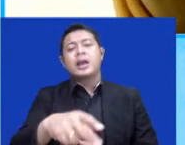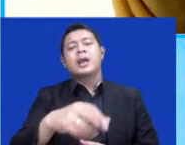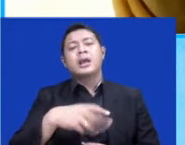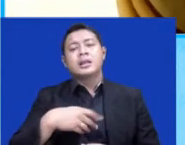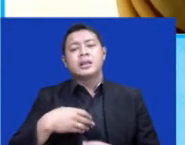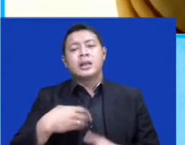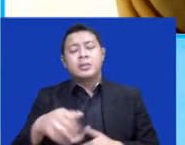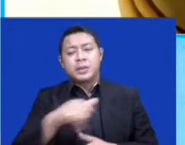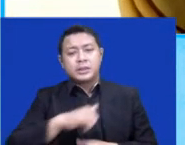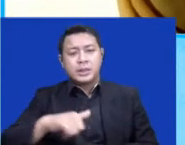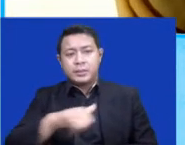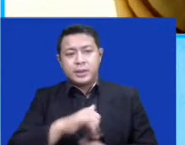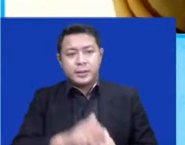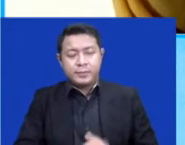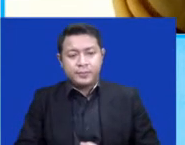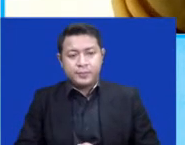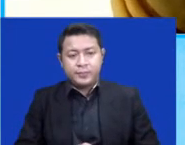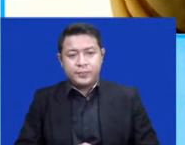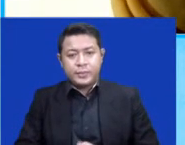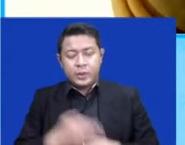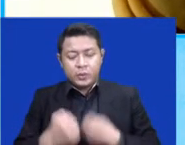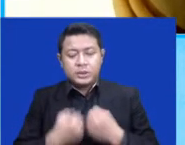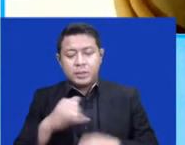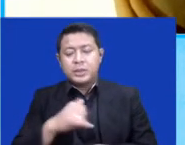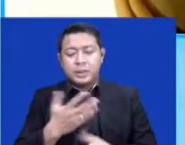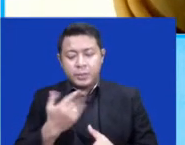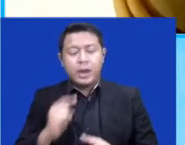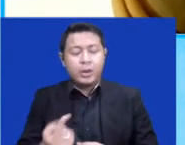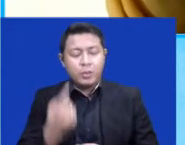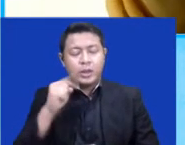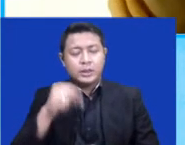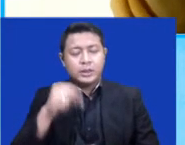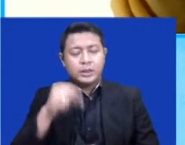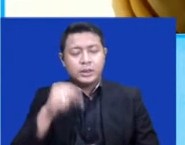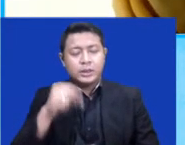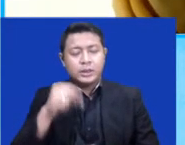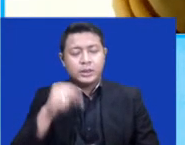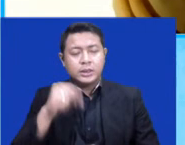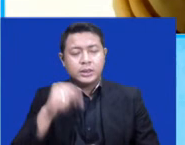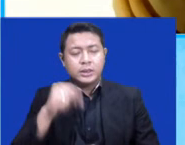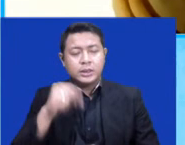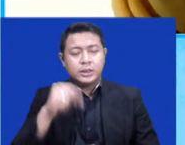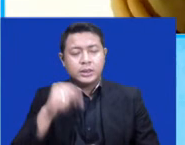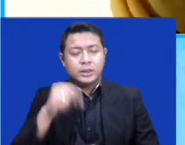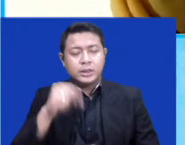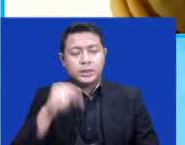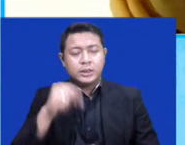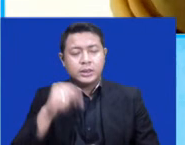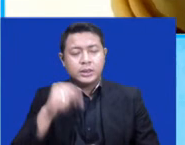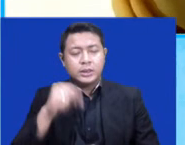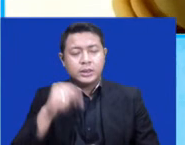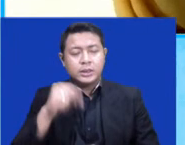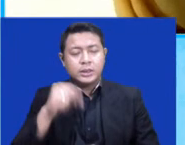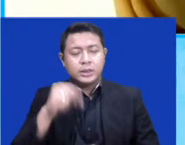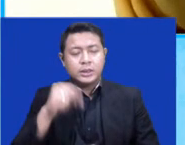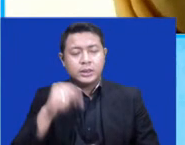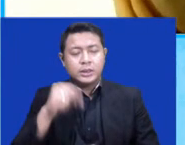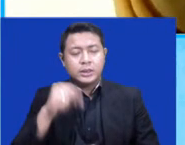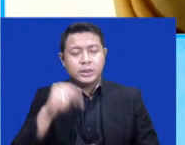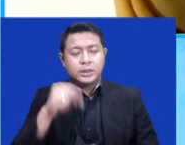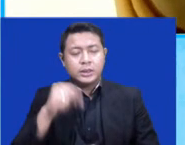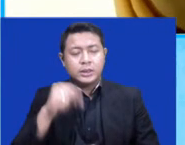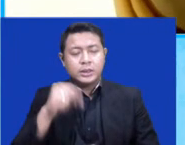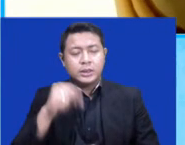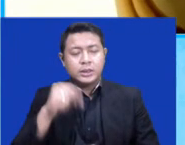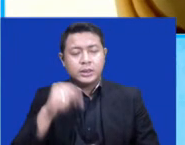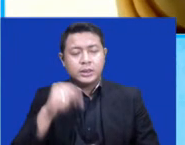bersama. Terima kasih, Bu Dokter. Pak Siwon, closing statement, silakan.